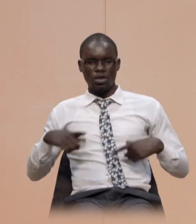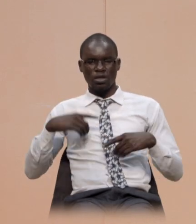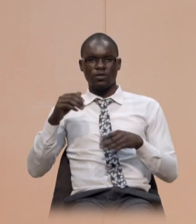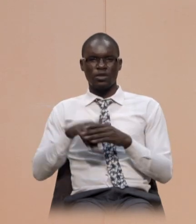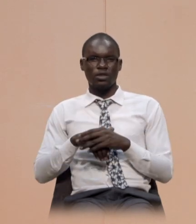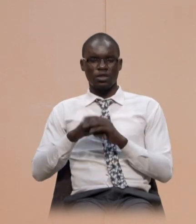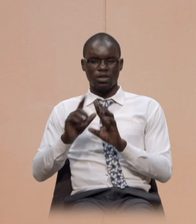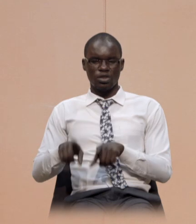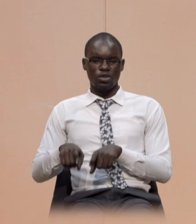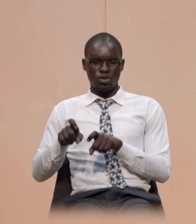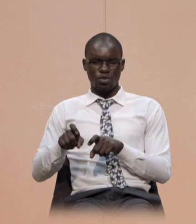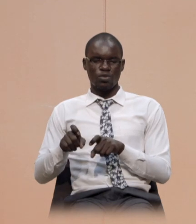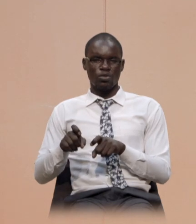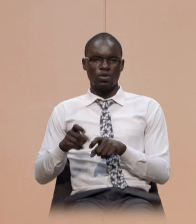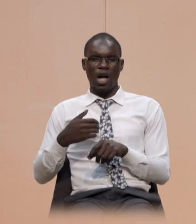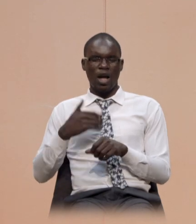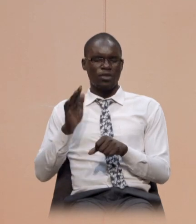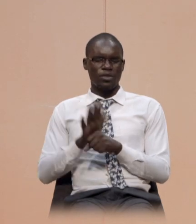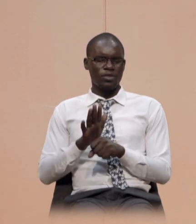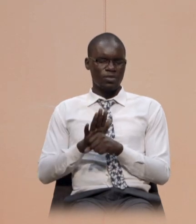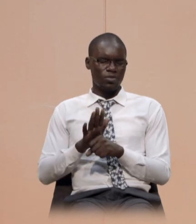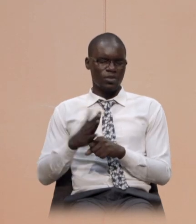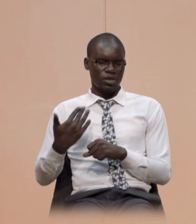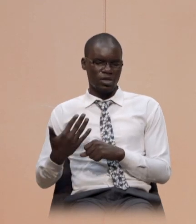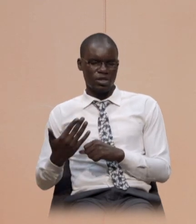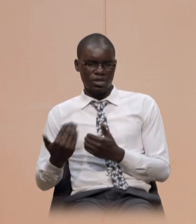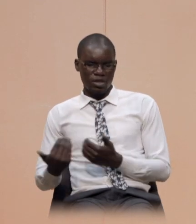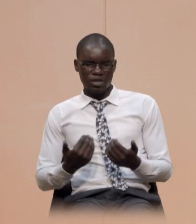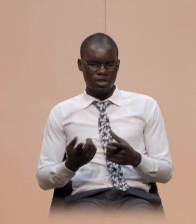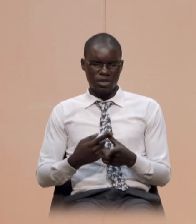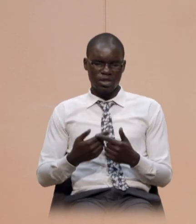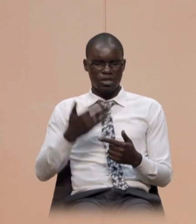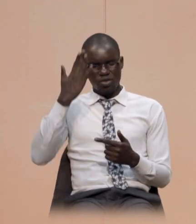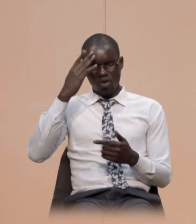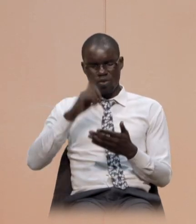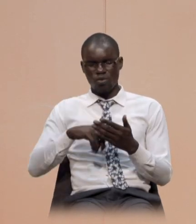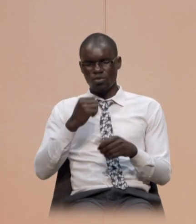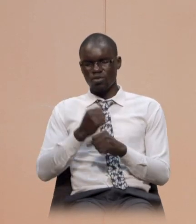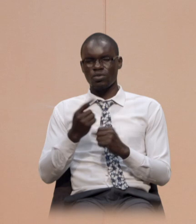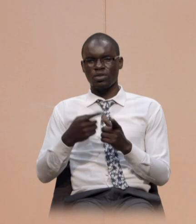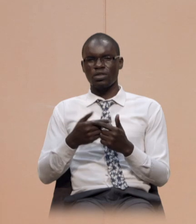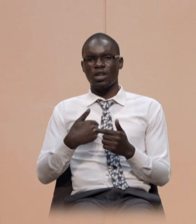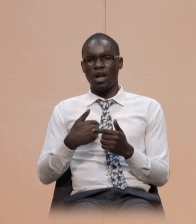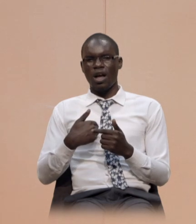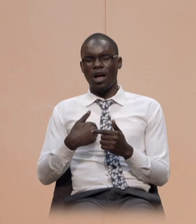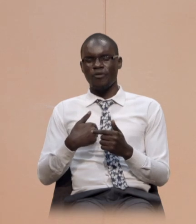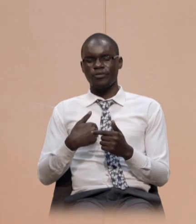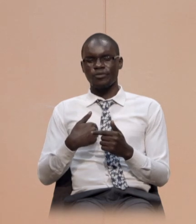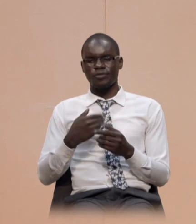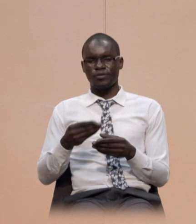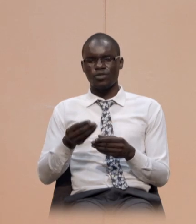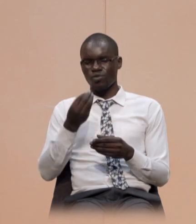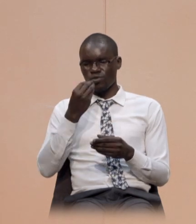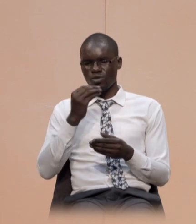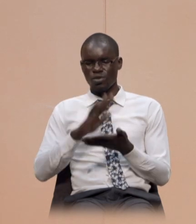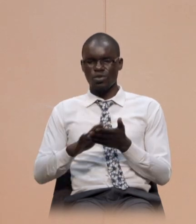she didn't know what to do. And she gave them some broth without any bread. Wiped them all